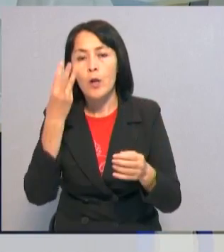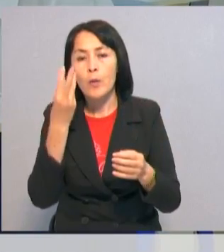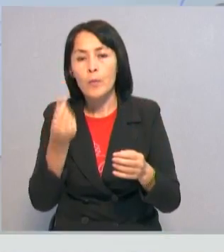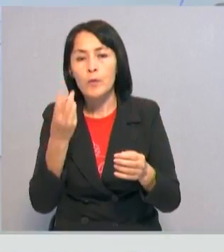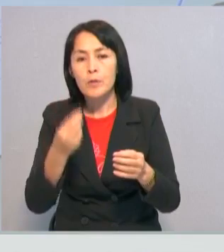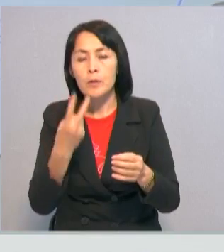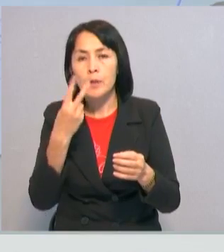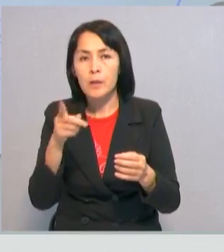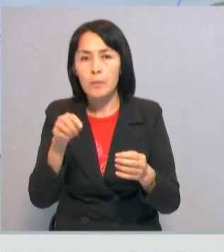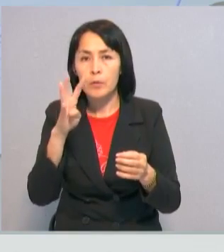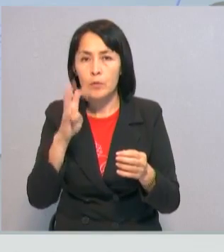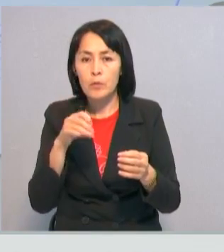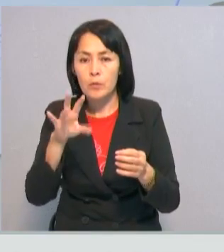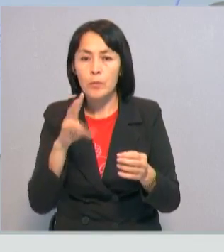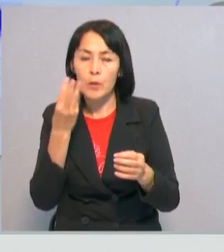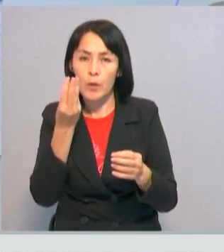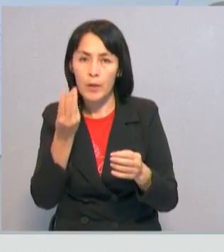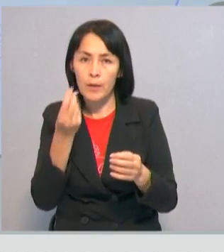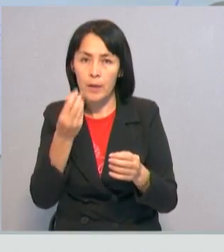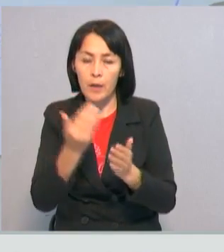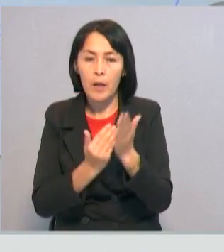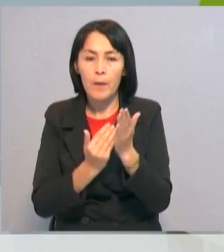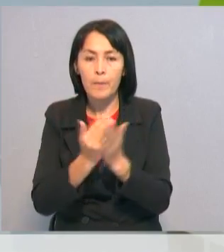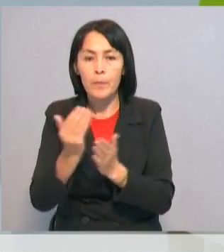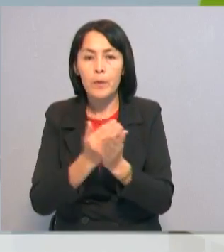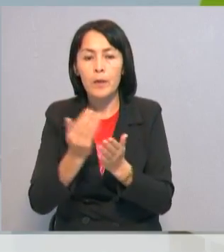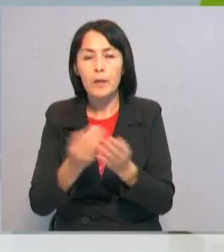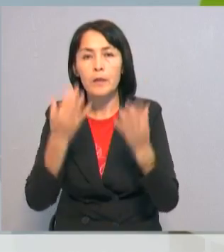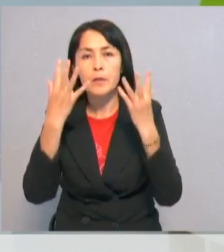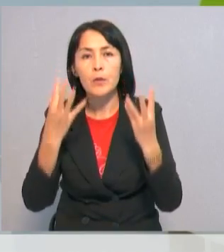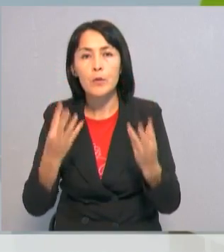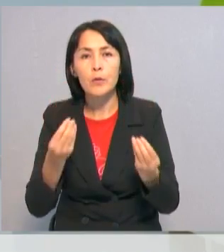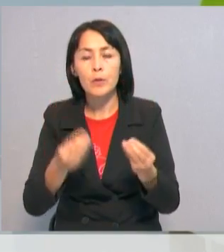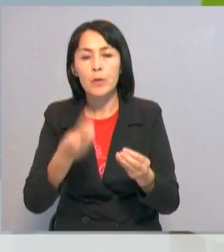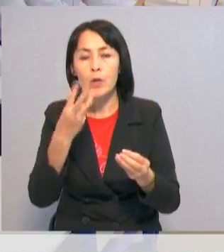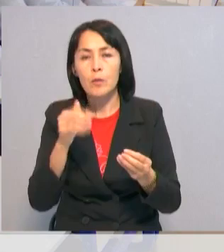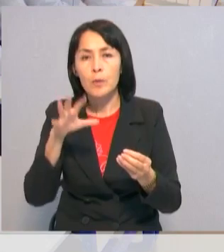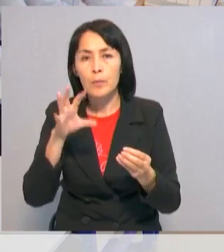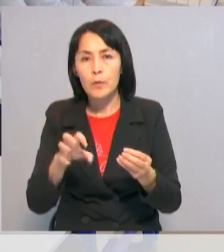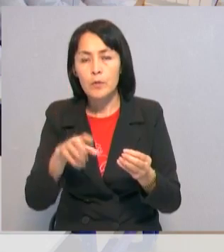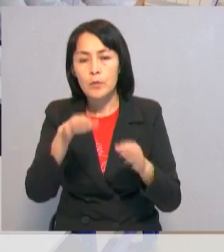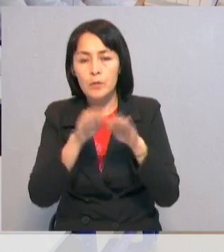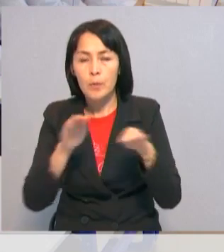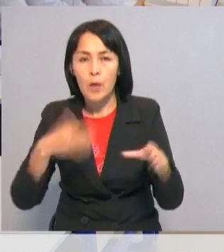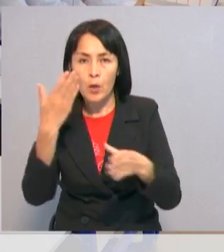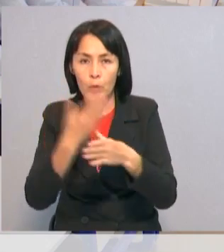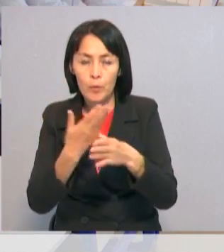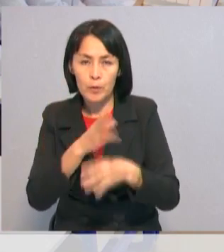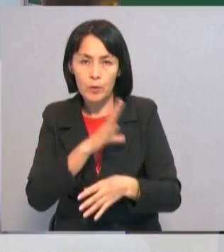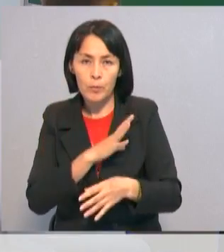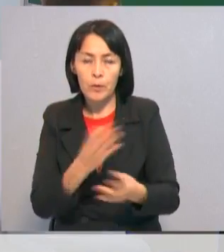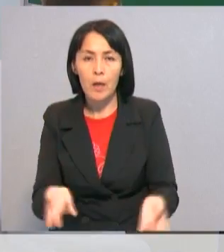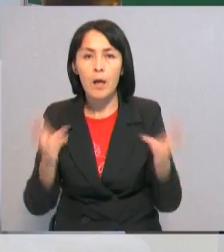бюджеттен 2 миллиард 400 миллион теңге қаражат бөлінген. Қазіргі таңда 3500 балаға көмек көрсетіліп